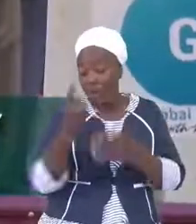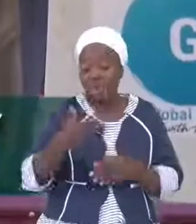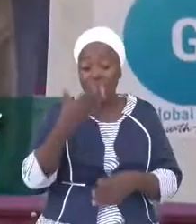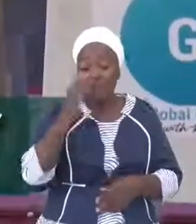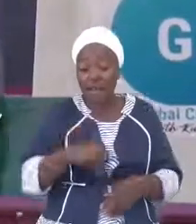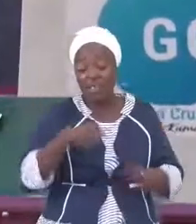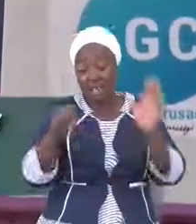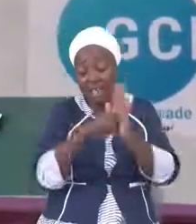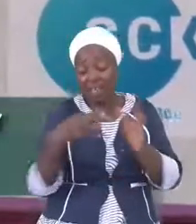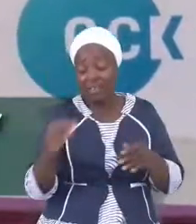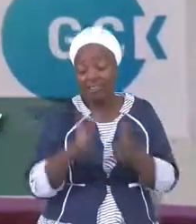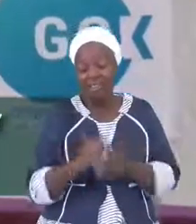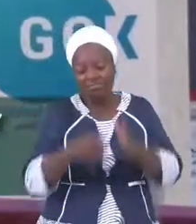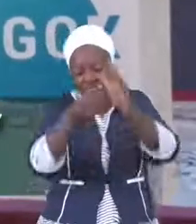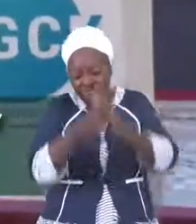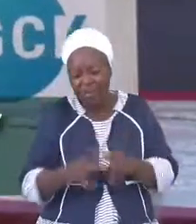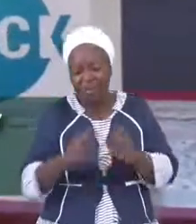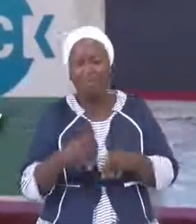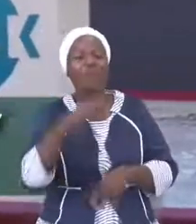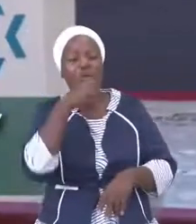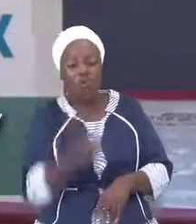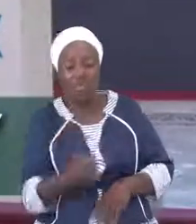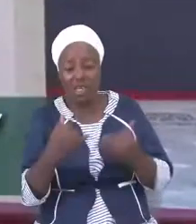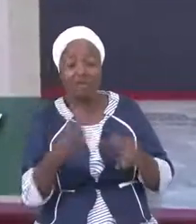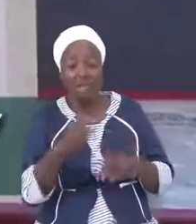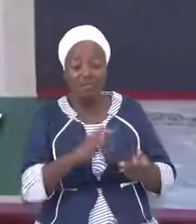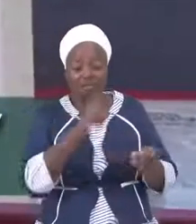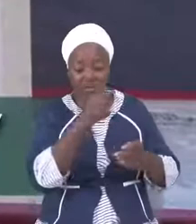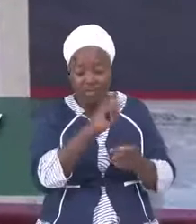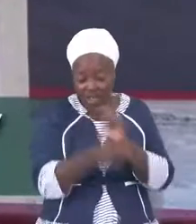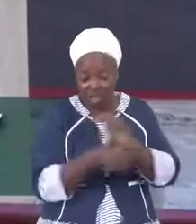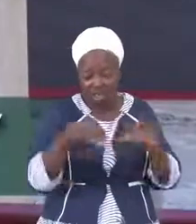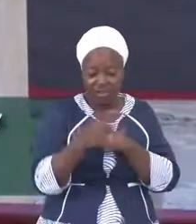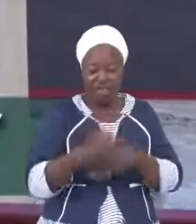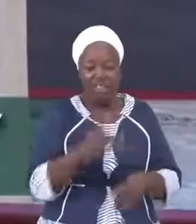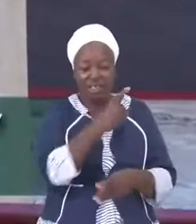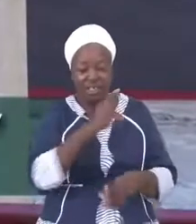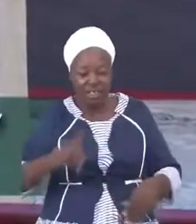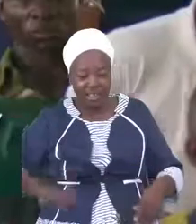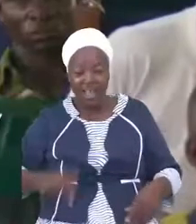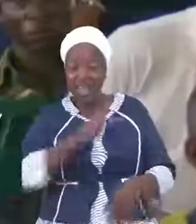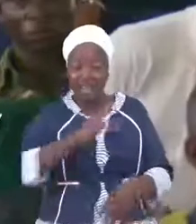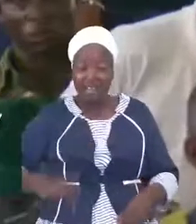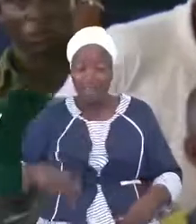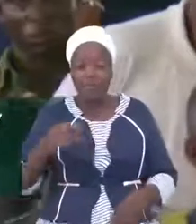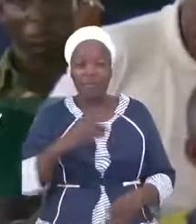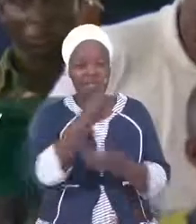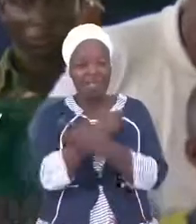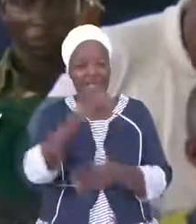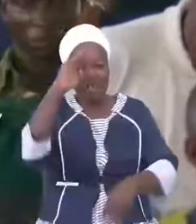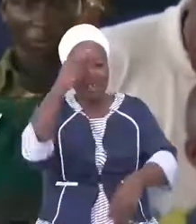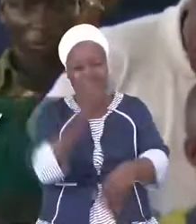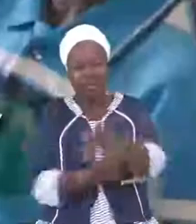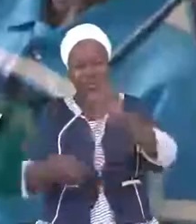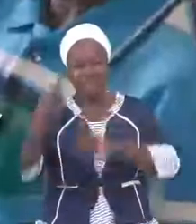négatives qui oppriment les gens d'antan. Nous sommes maintenant transportés dans le royaume du Fils de son amour. Je suis